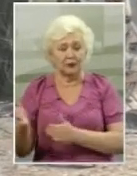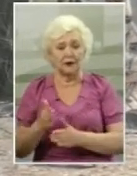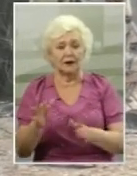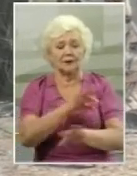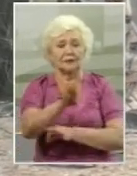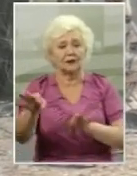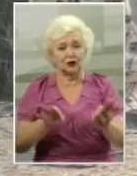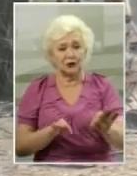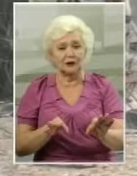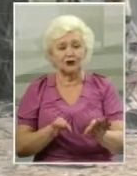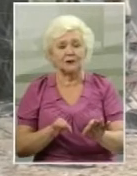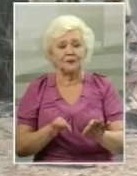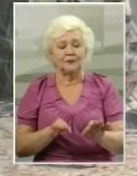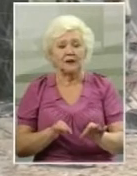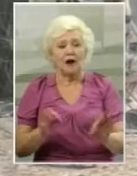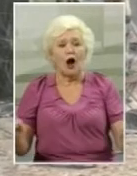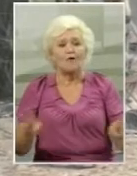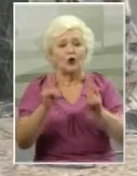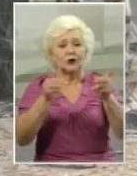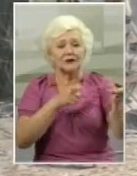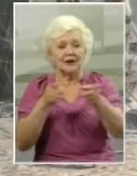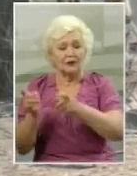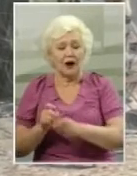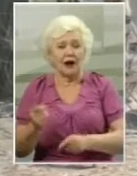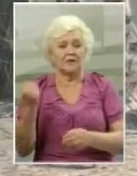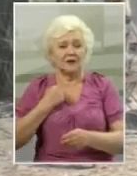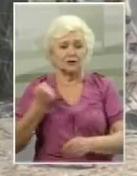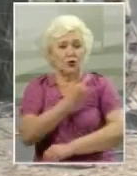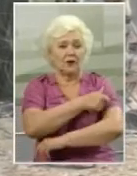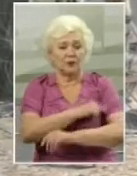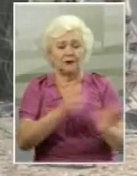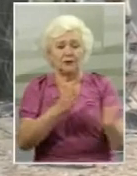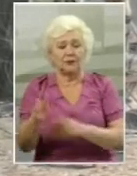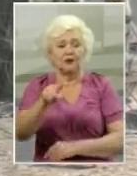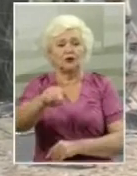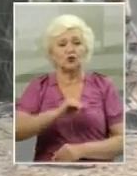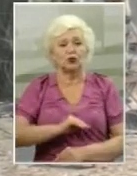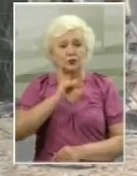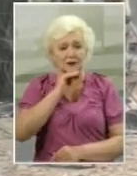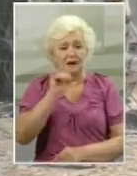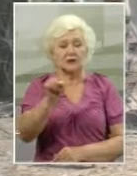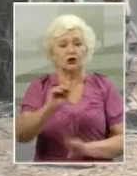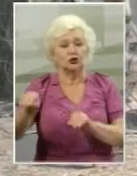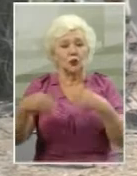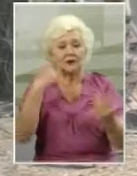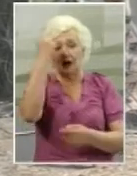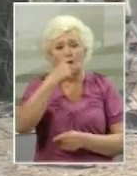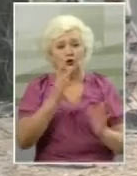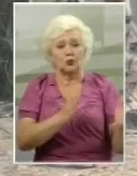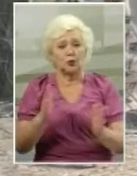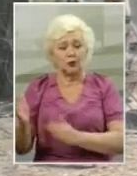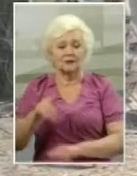тактична, вогнева підготовка, військово-медична підготовка. Цього достатньо, щоб дати особовому